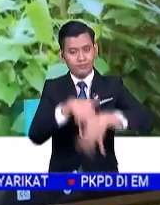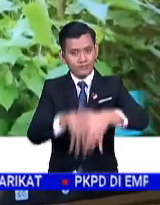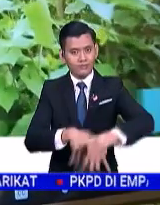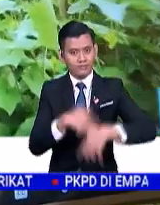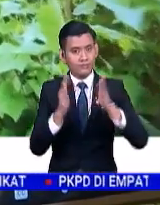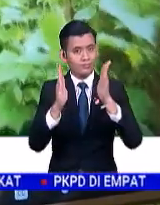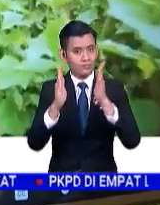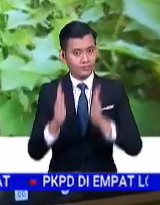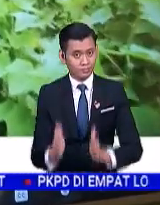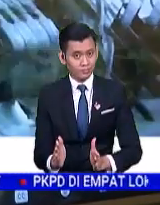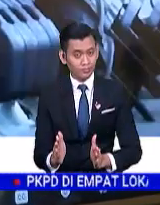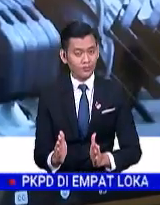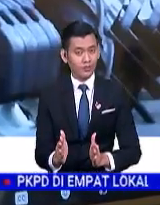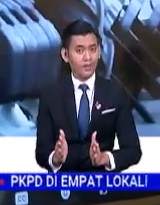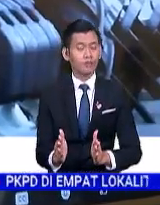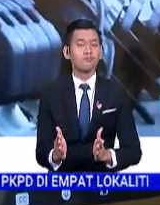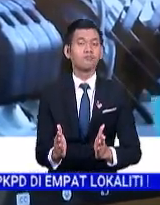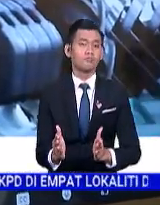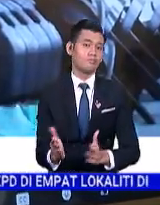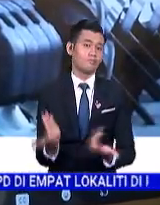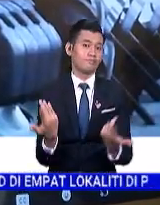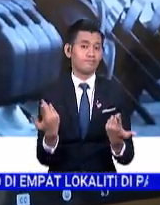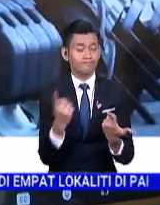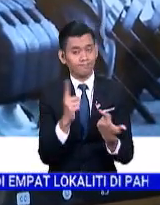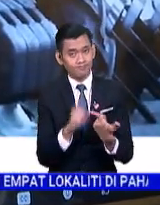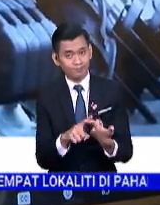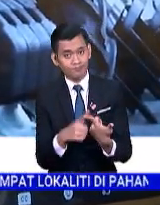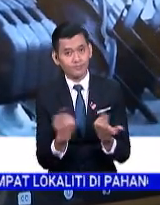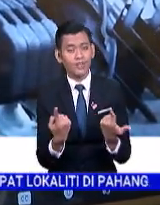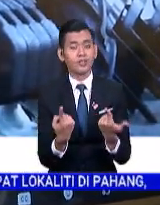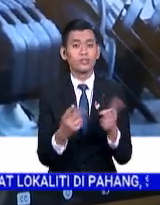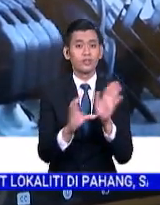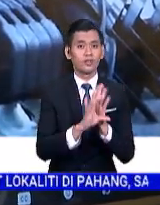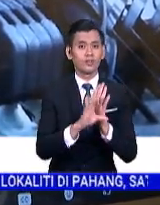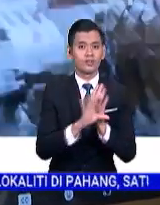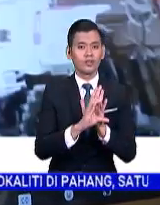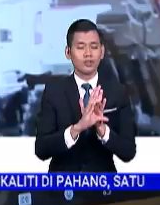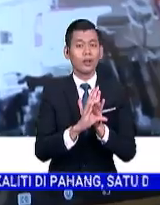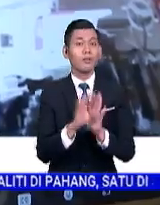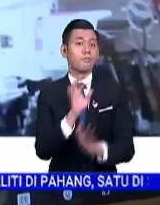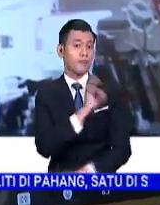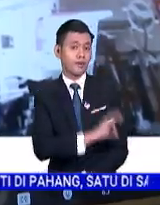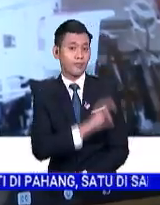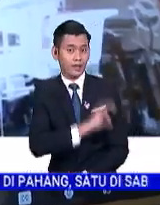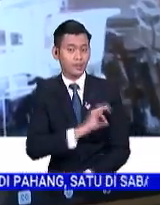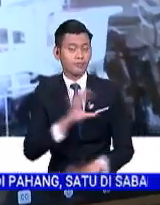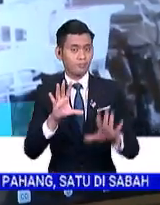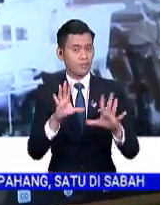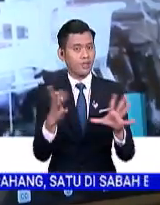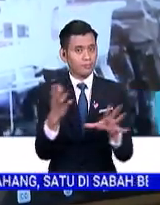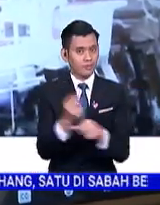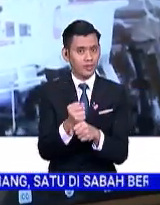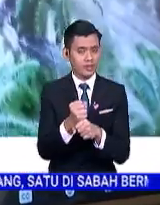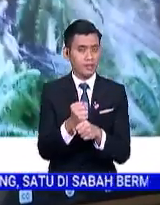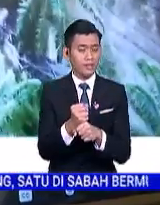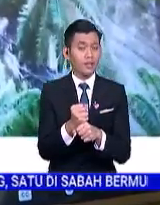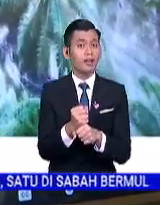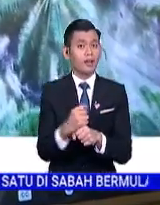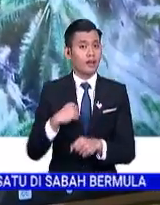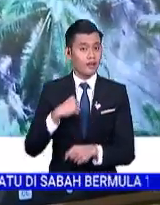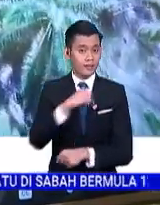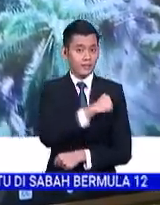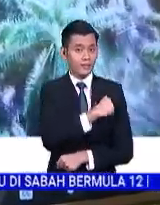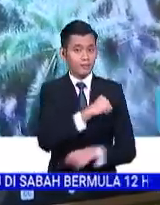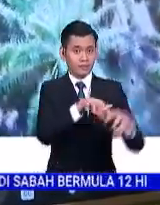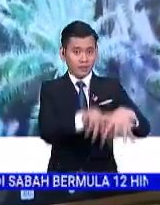berbagai sekte dana antara kebaikannya adalah untuk setiap rumah ibunya